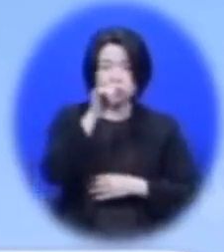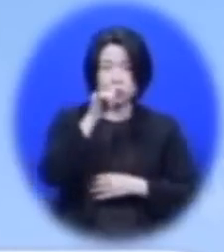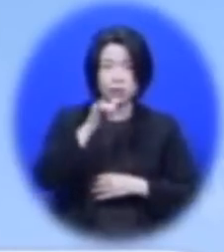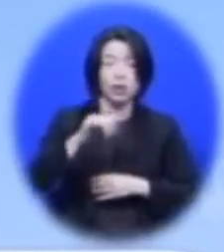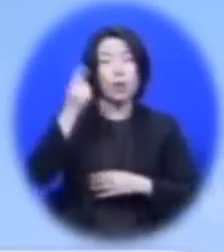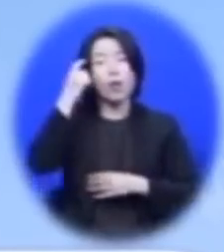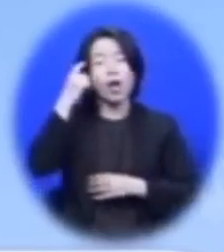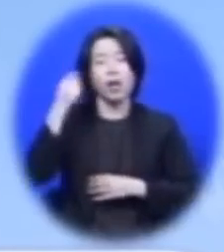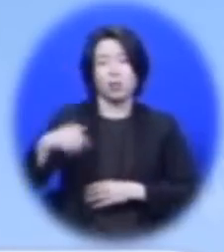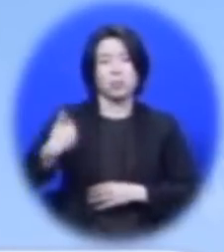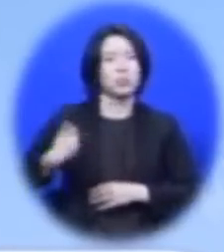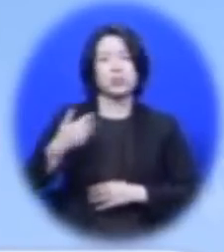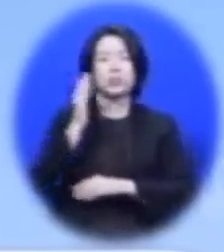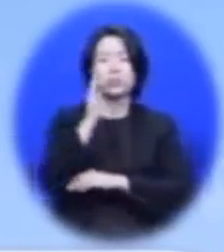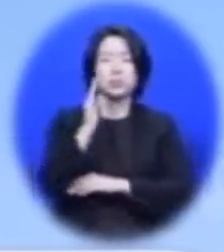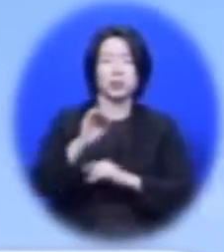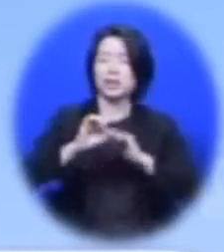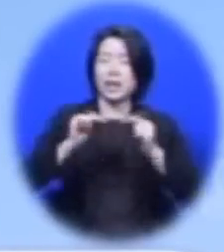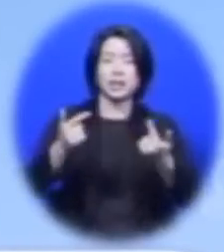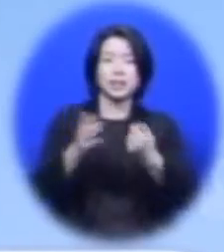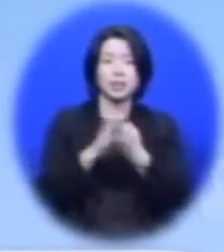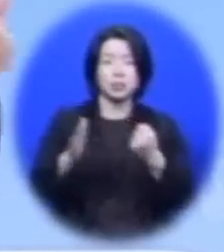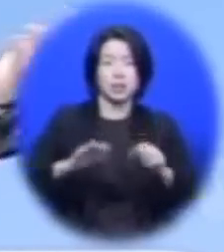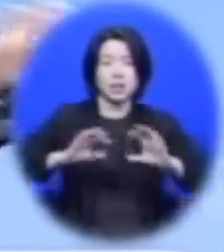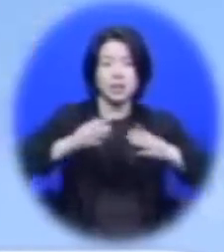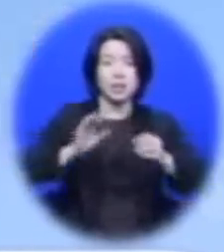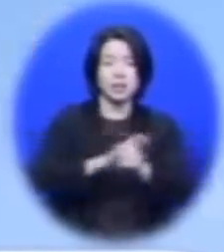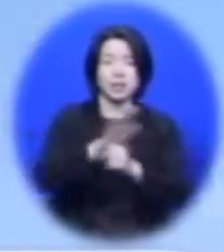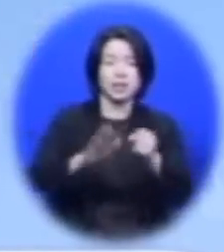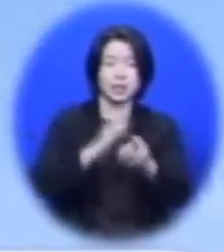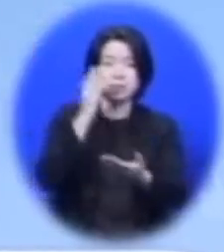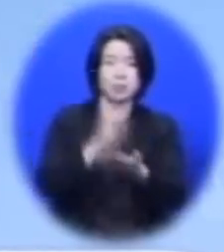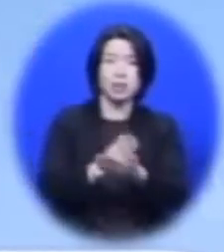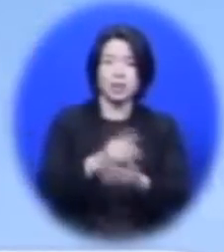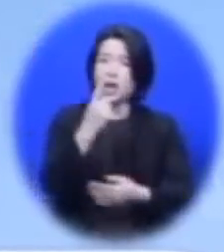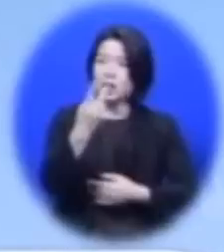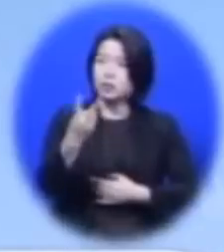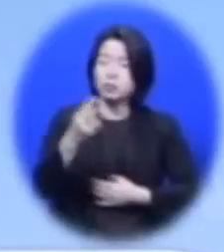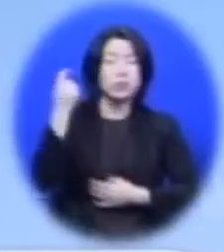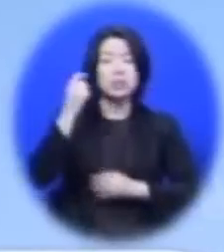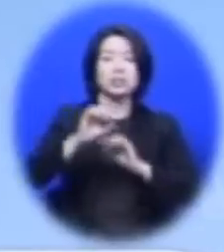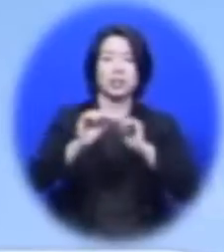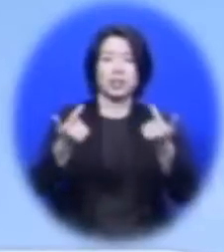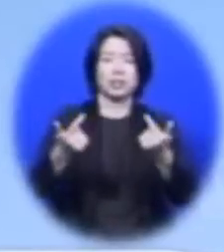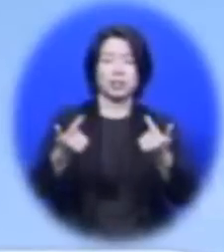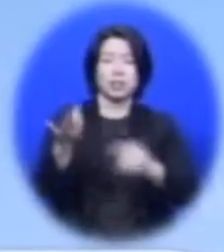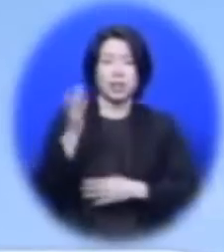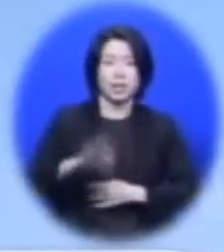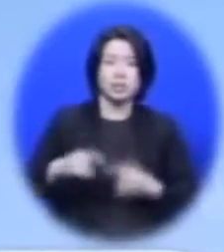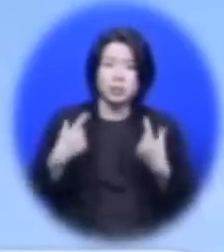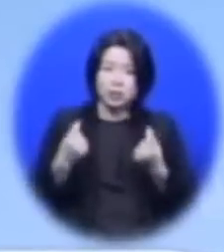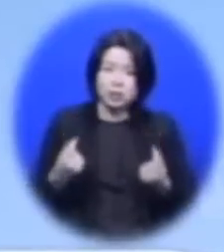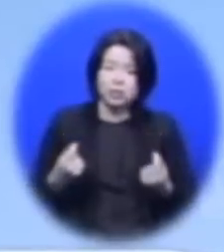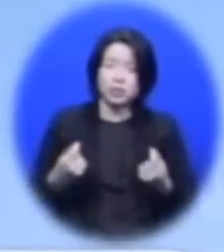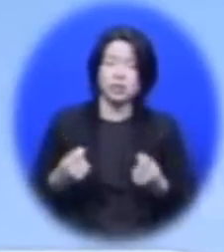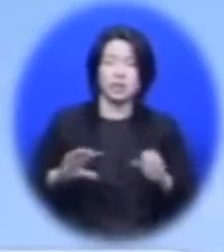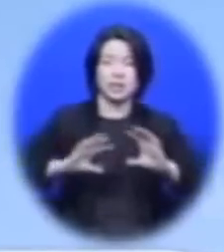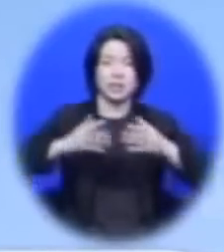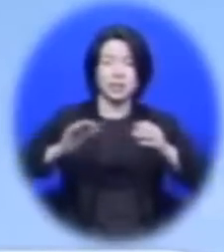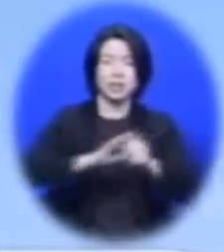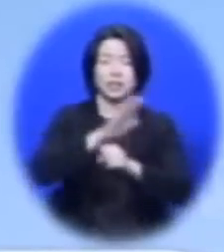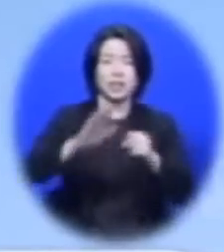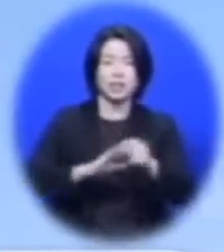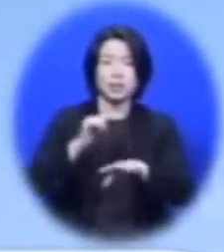이야기가 아니잖아요. 세상 사랑하지 말라는 이야기를 한두 번 들었습니까? 그러나 여전히 세상 사랑하는 마음을